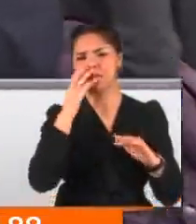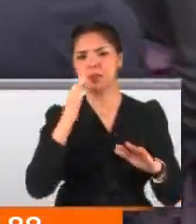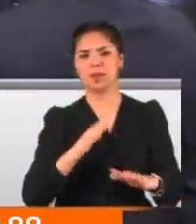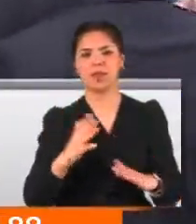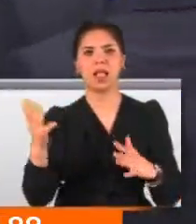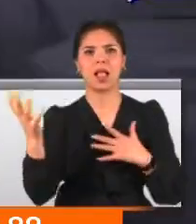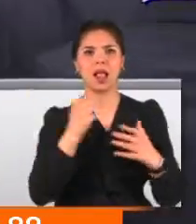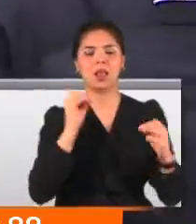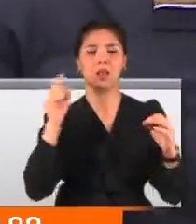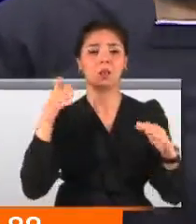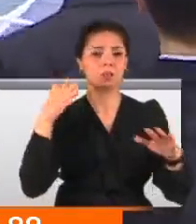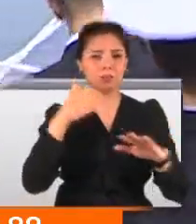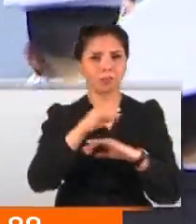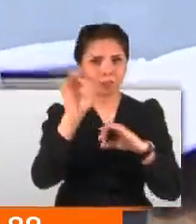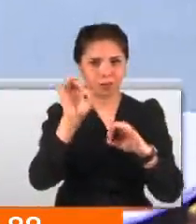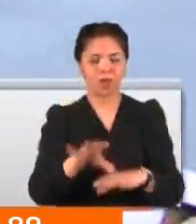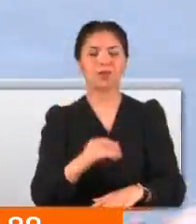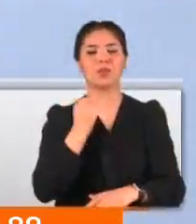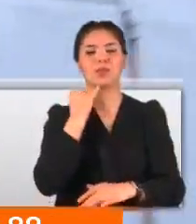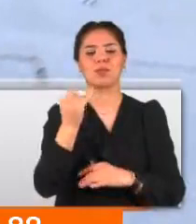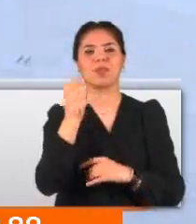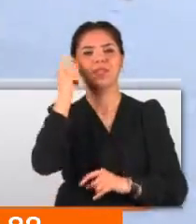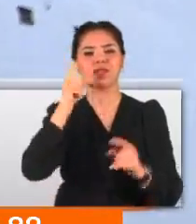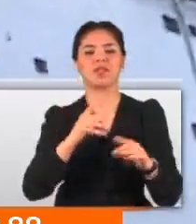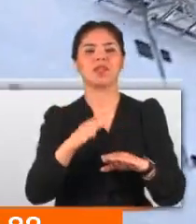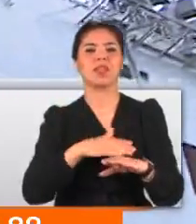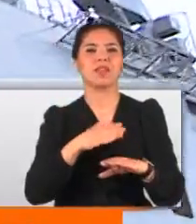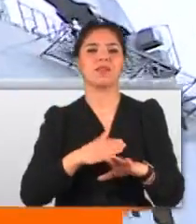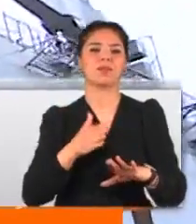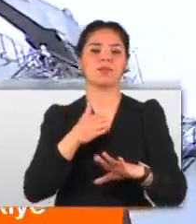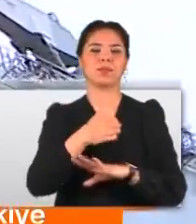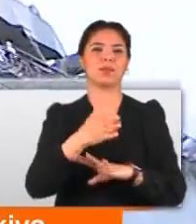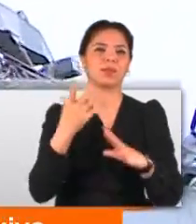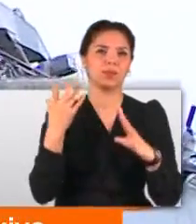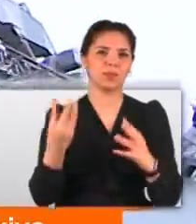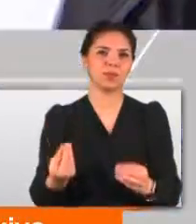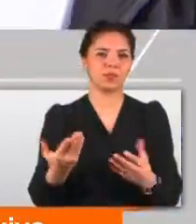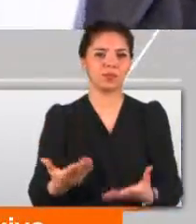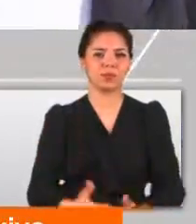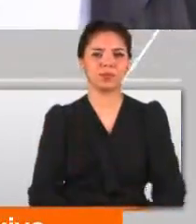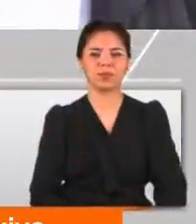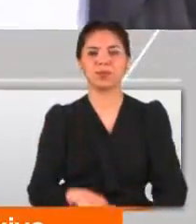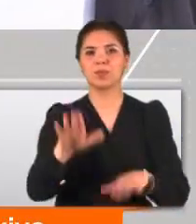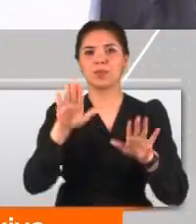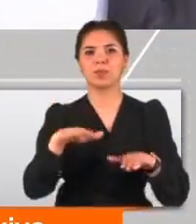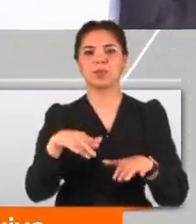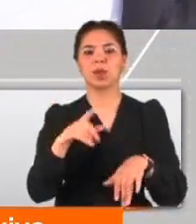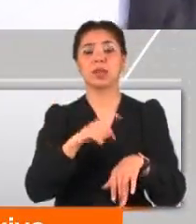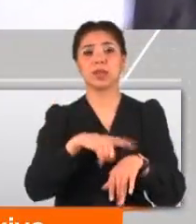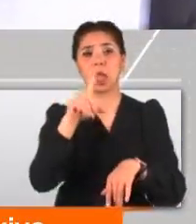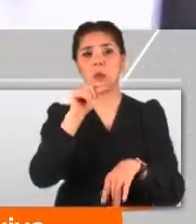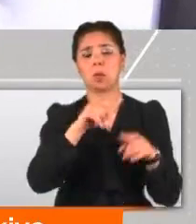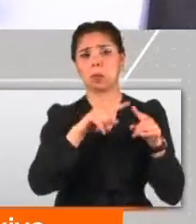alımlar başladığında da Ziyaretçiler yavaş yavaş içeri girmeye başladı burada saat